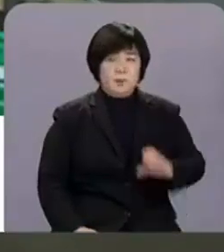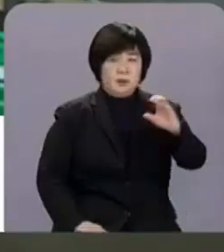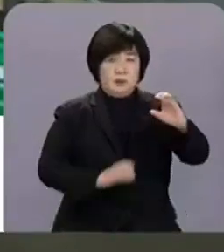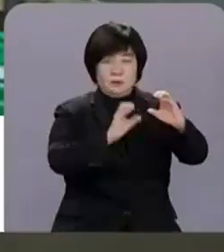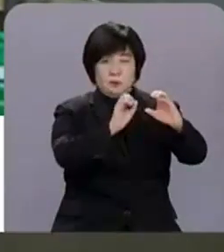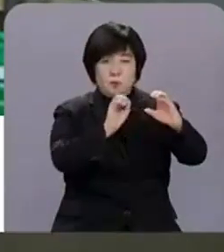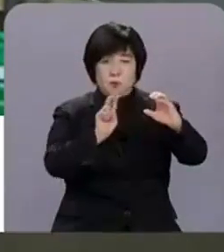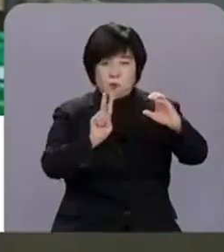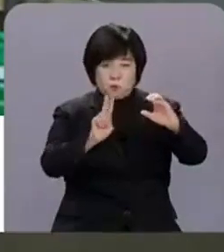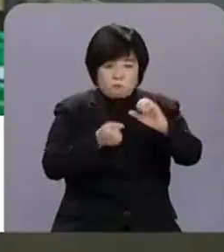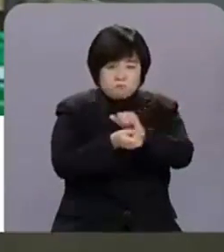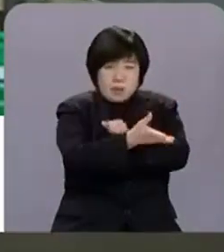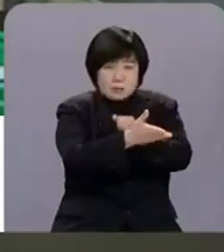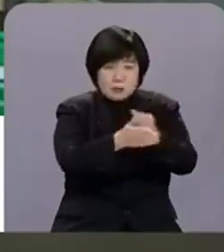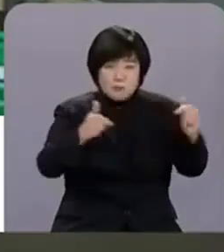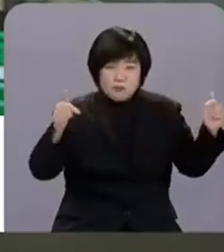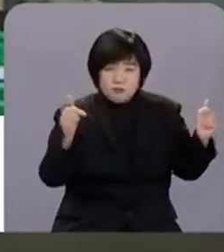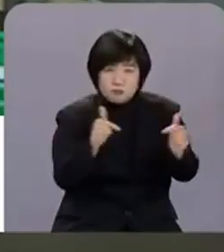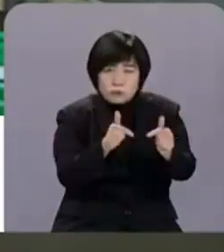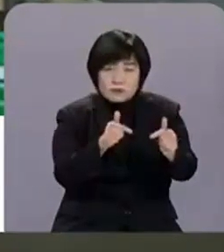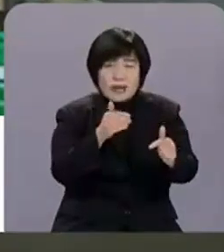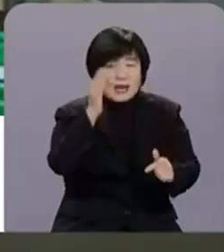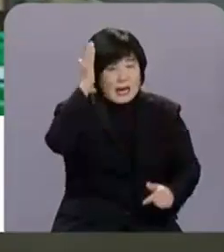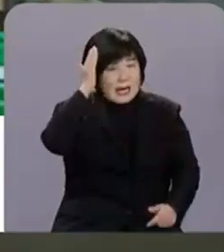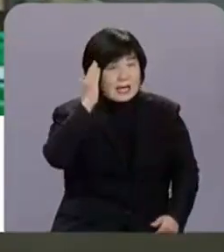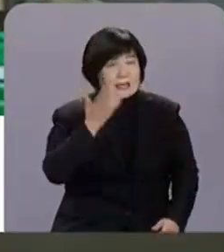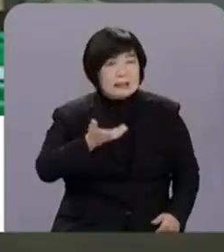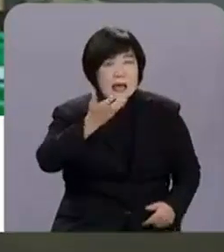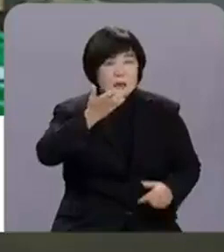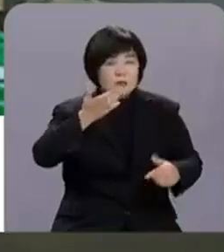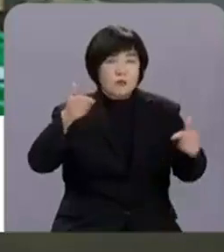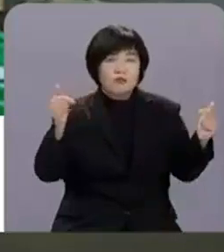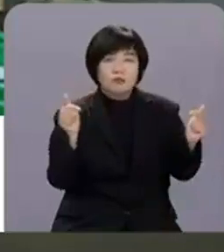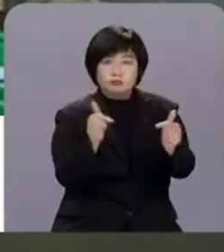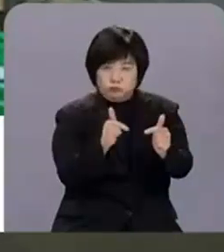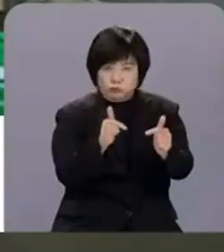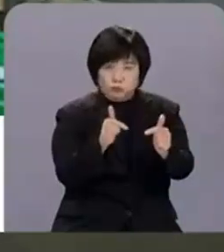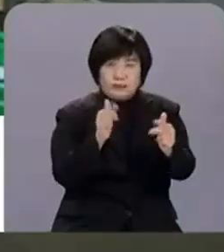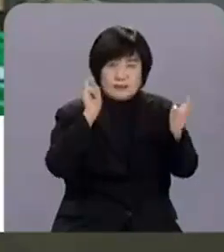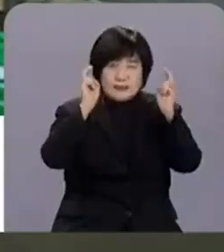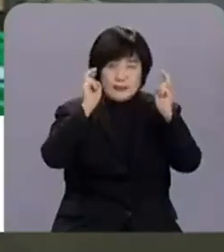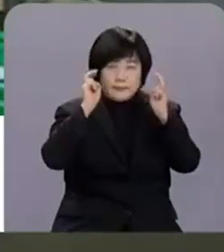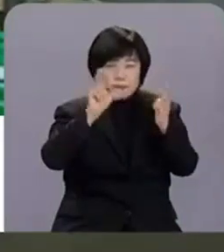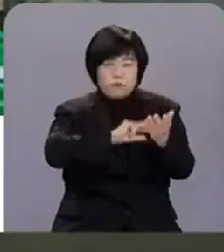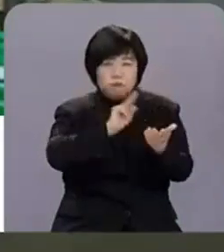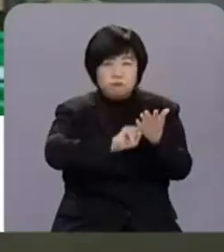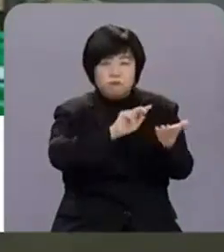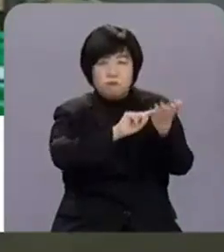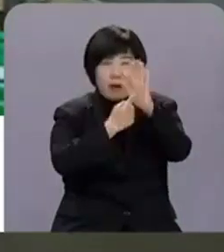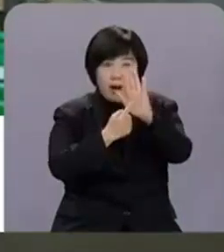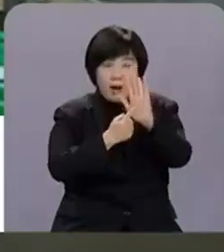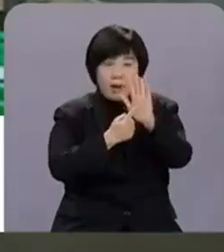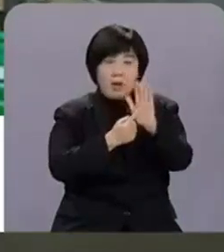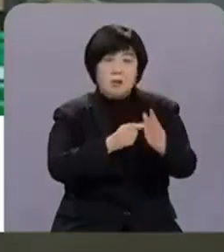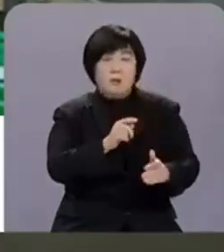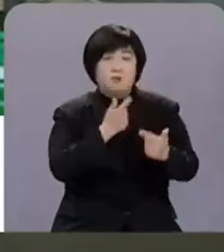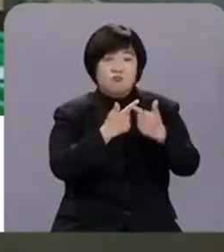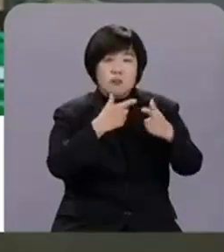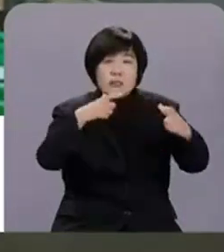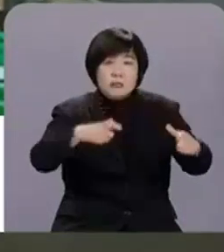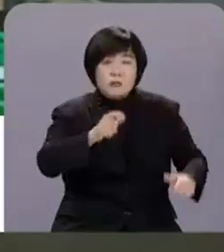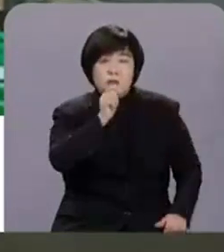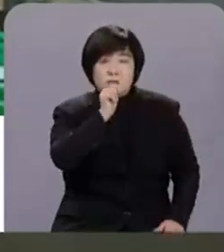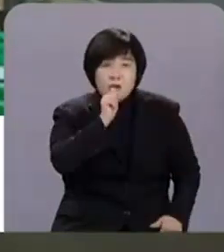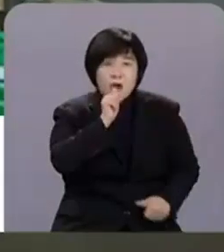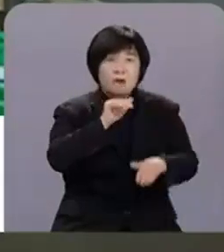이산화탄소 배출량을 줄이자는 뜻의 탄소중립 의 요즘 기업에서도 화두입니다 특히 부산은 설 강이라 자동차부품